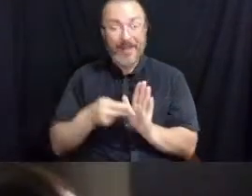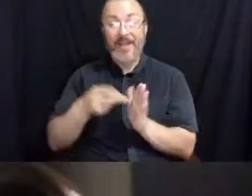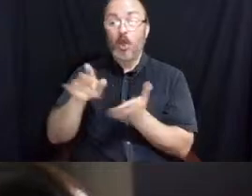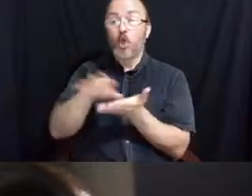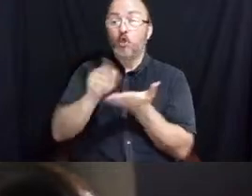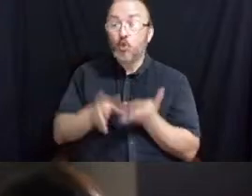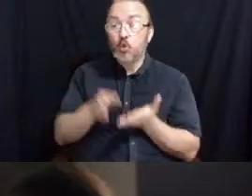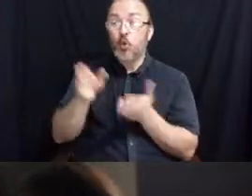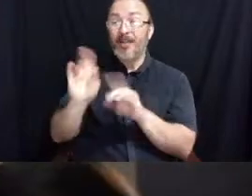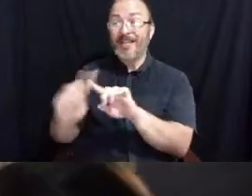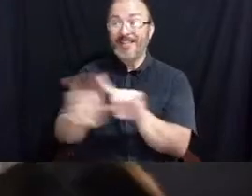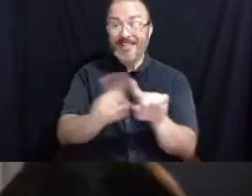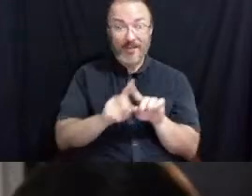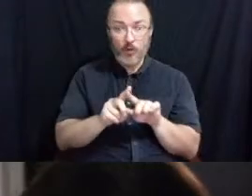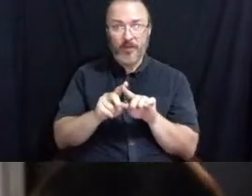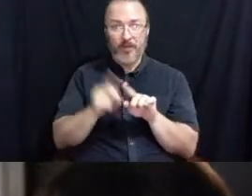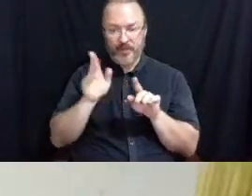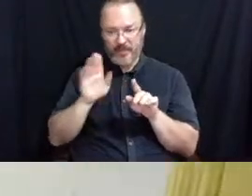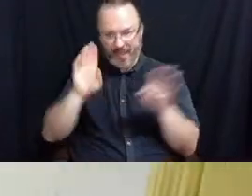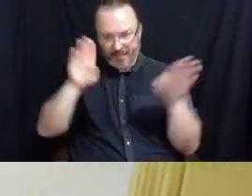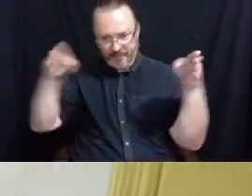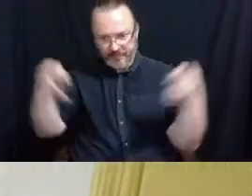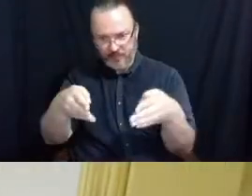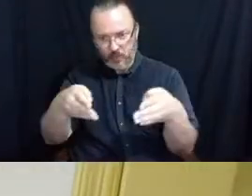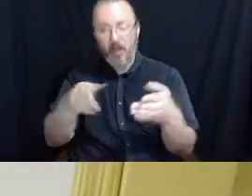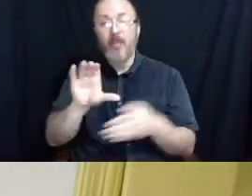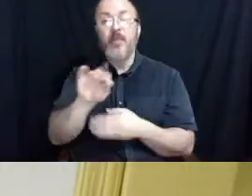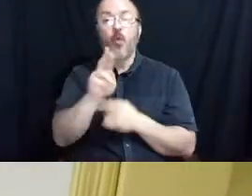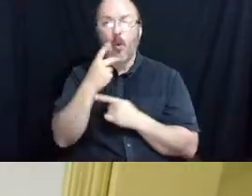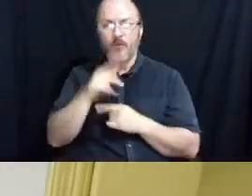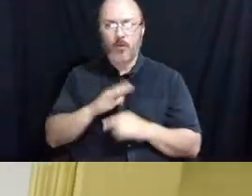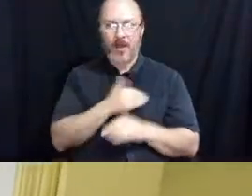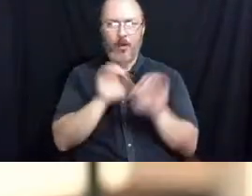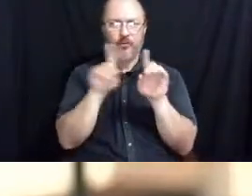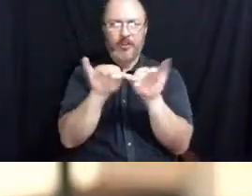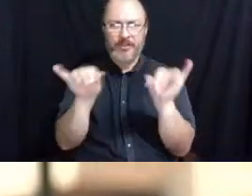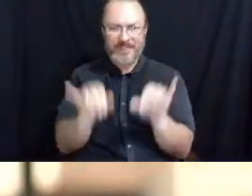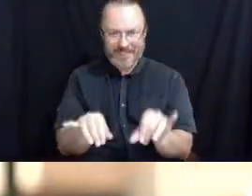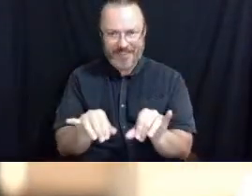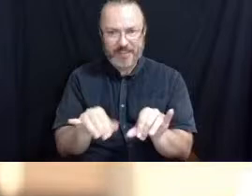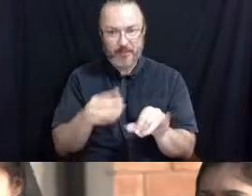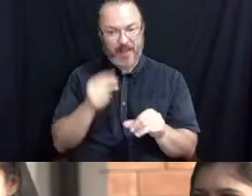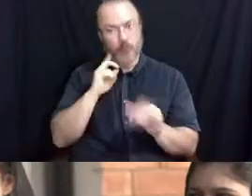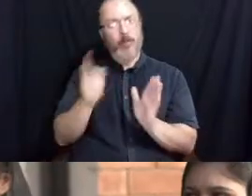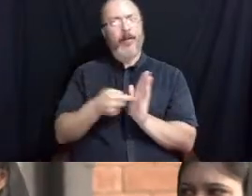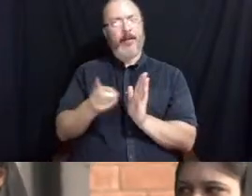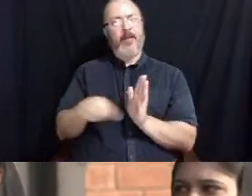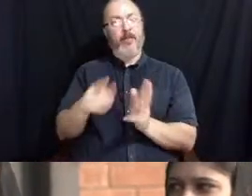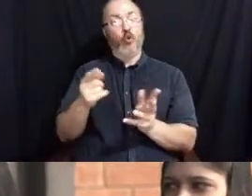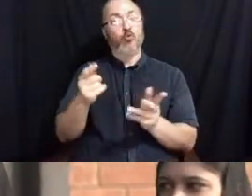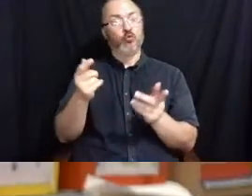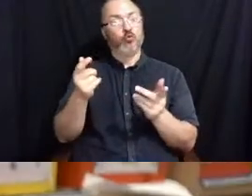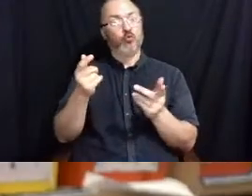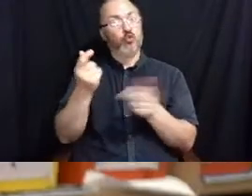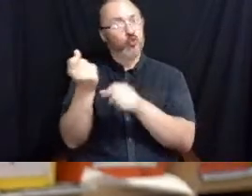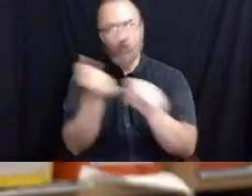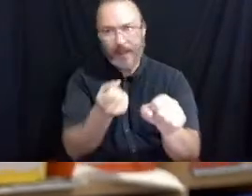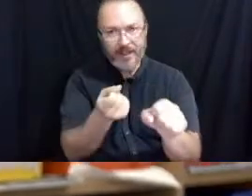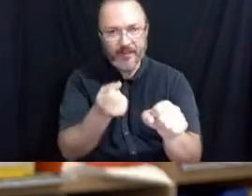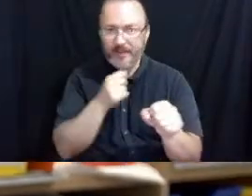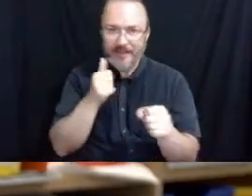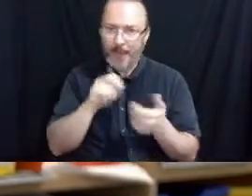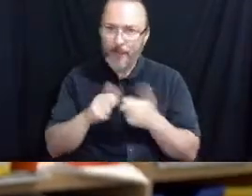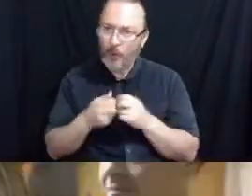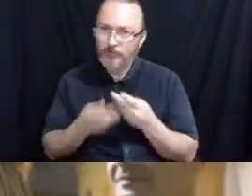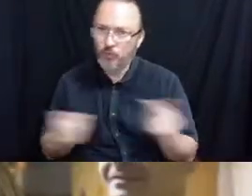les différences des élèves au cœur de nos systèmes éducatifs, en les considérant comme des atouts à célébrer et non pas des problèmes